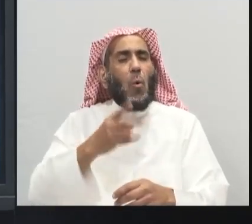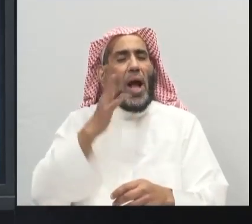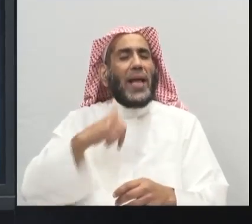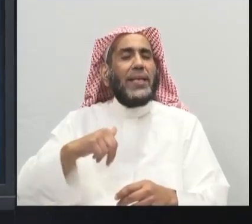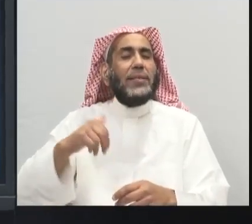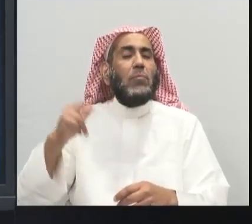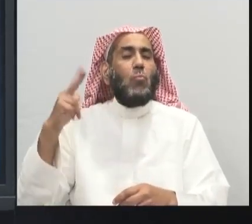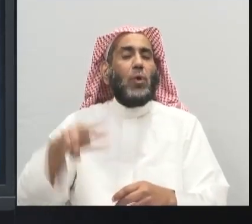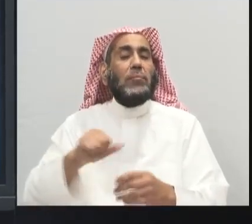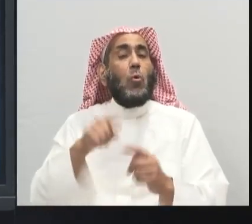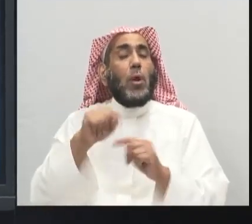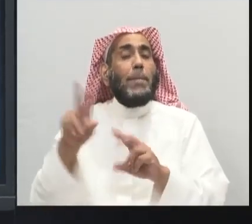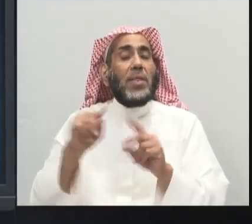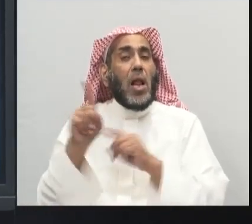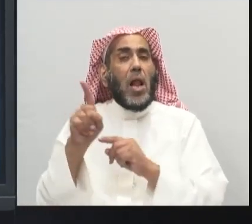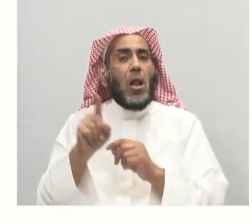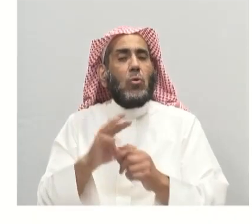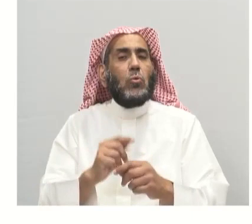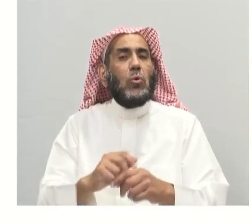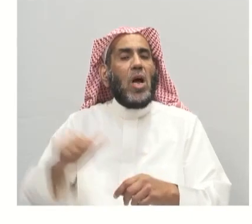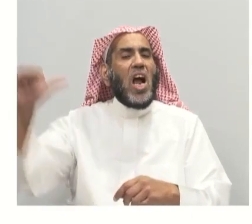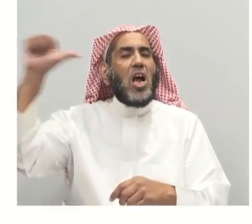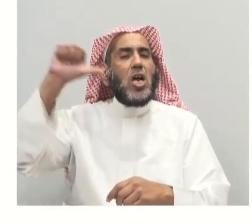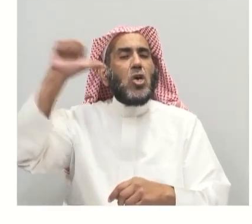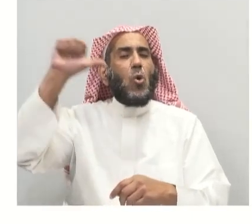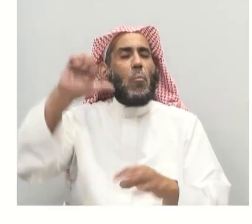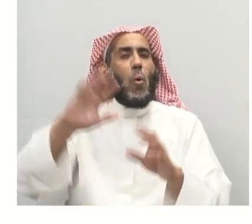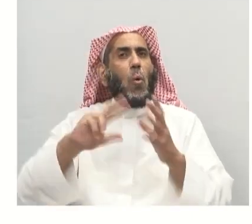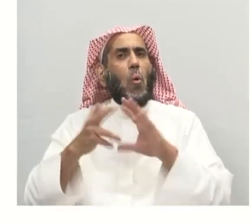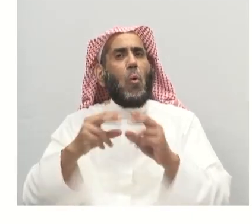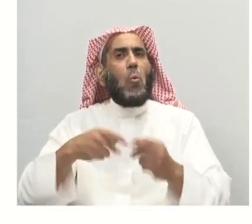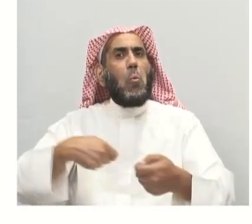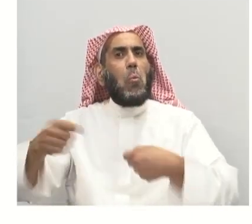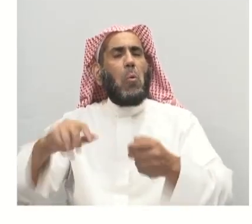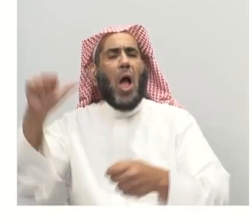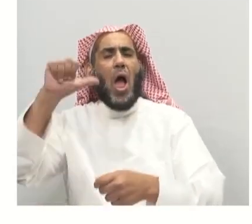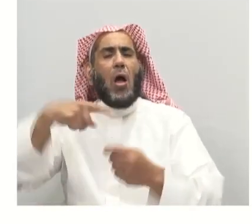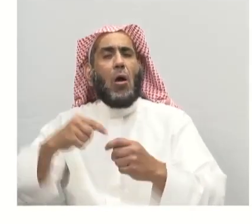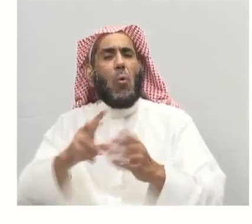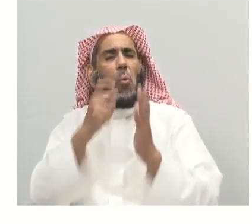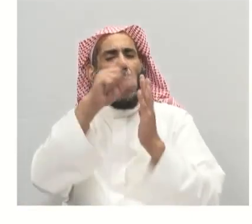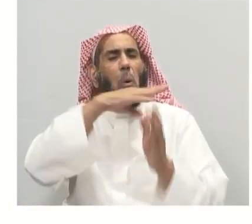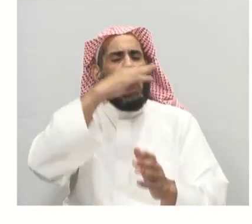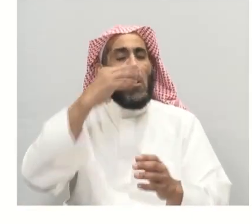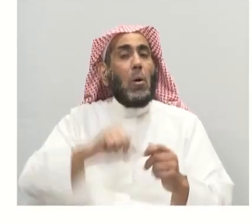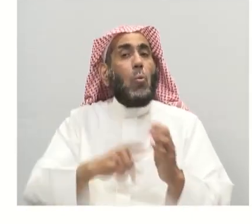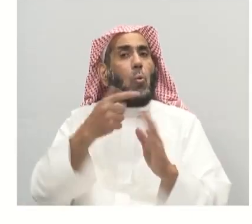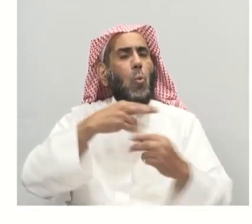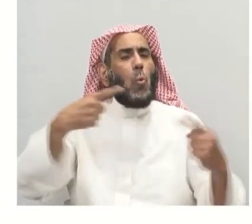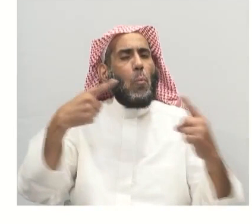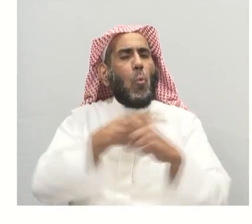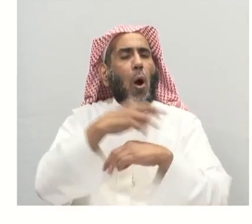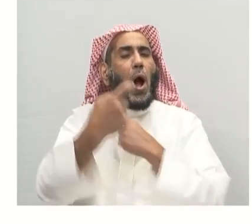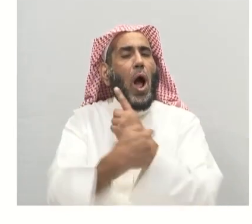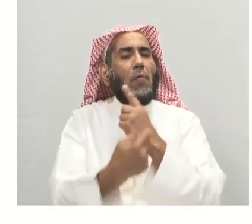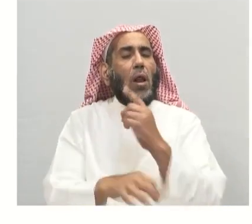فمثلا هنا مثال يعد شرب الخمور وال المتاجره فيها مخالفا للقانون في حدود